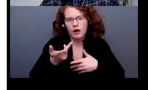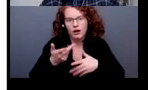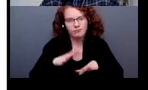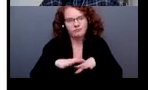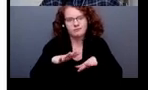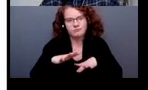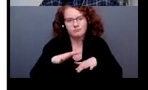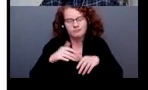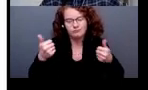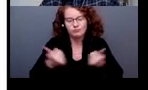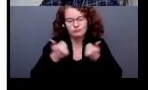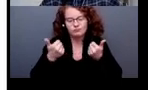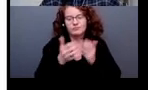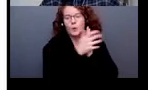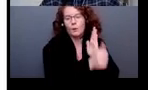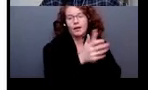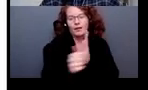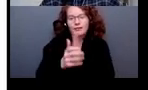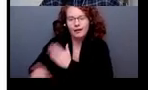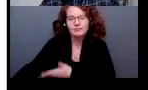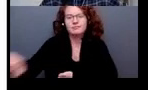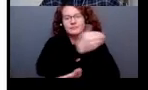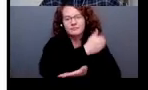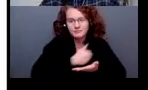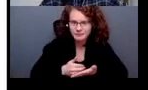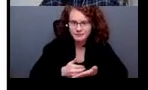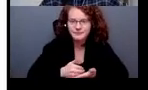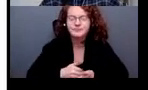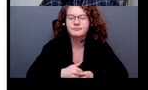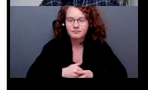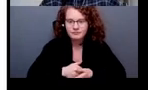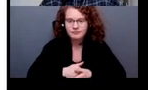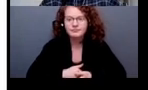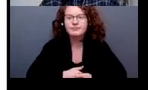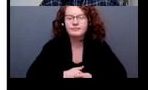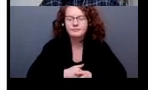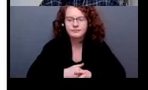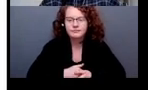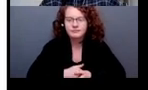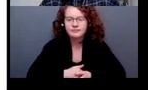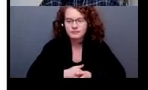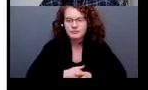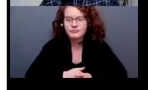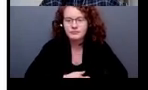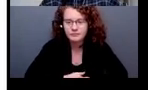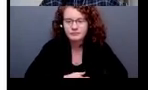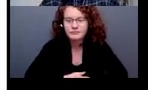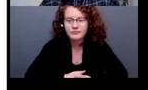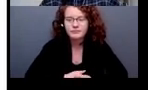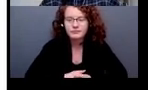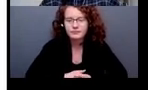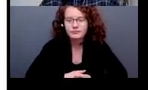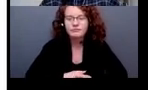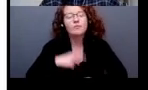à partir du moment où on a recueilli une matière qui nous incitait à faire des choix plutôt visuels